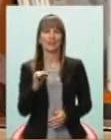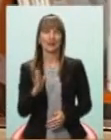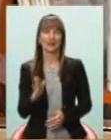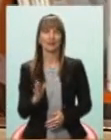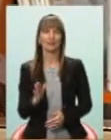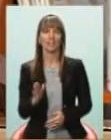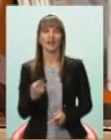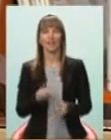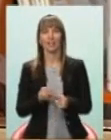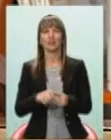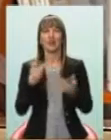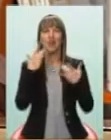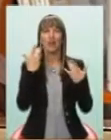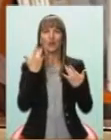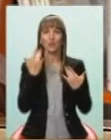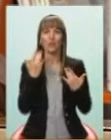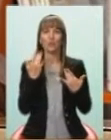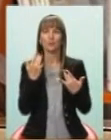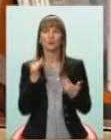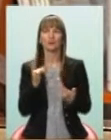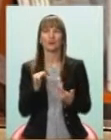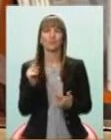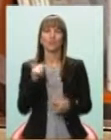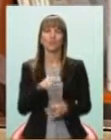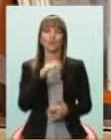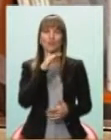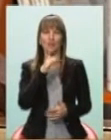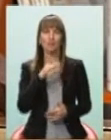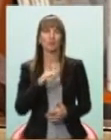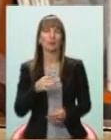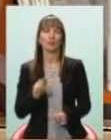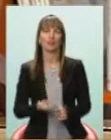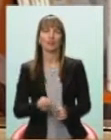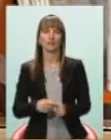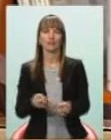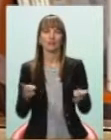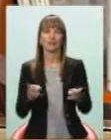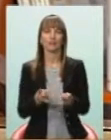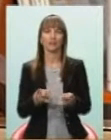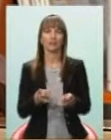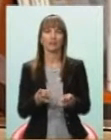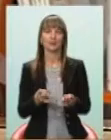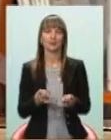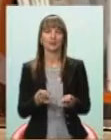Це легко, і в той же время это надо здесь